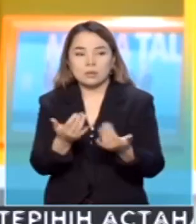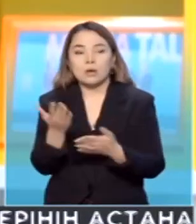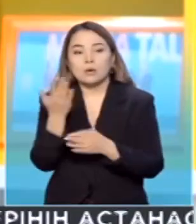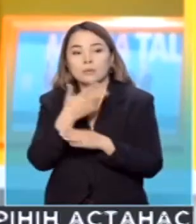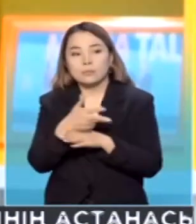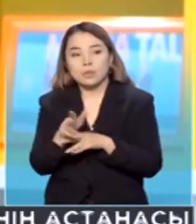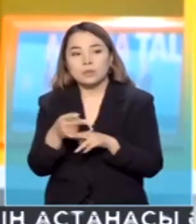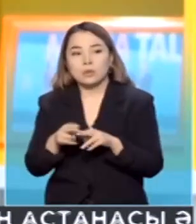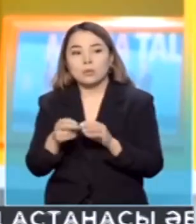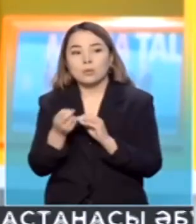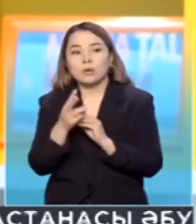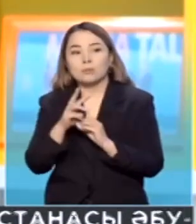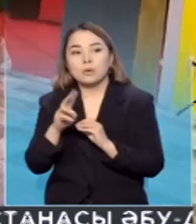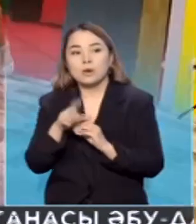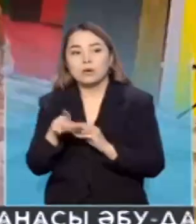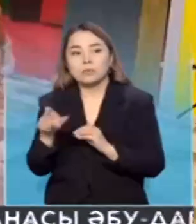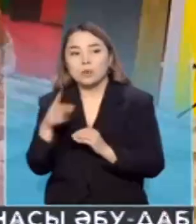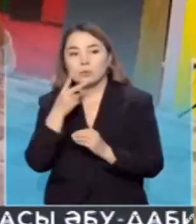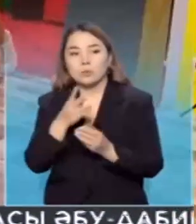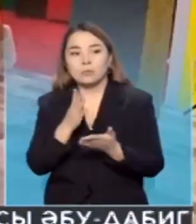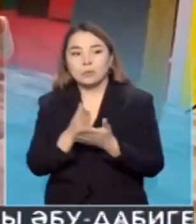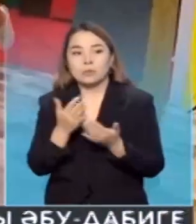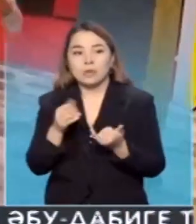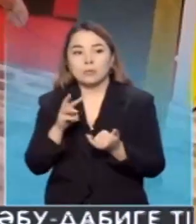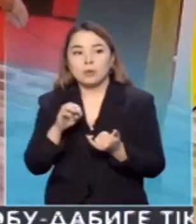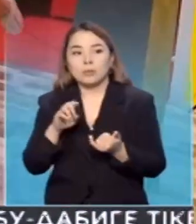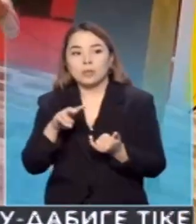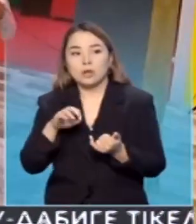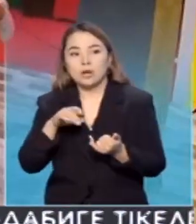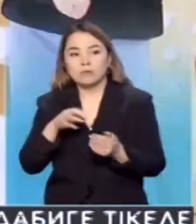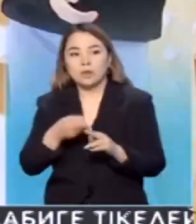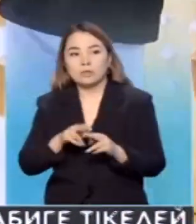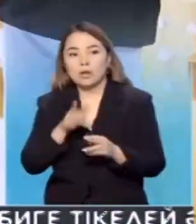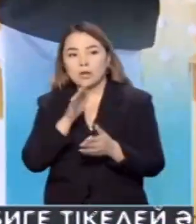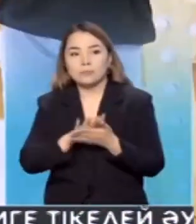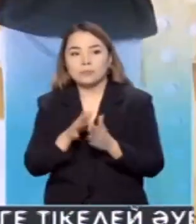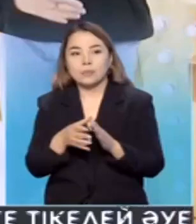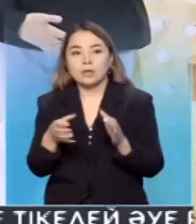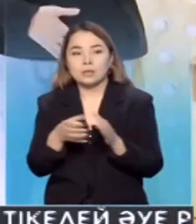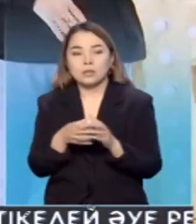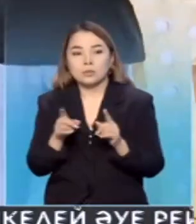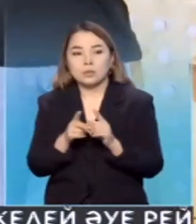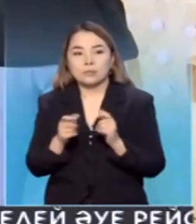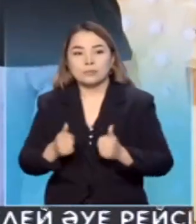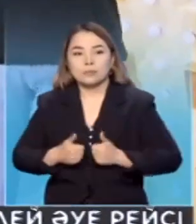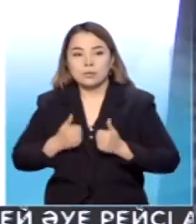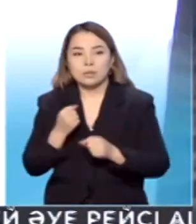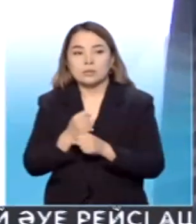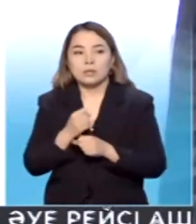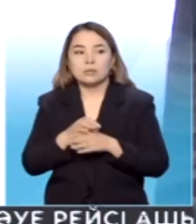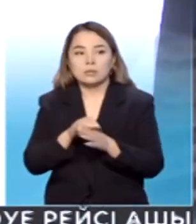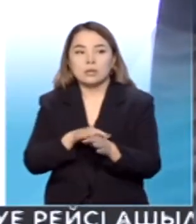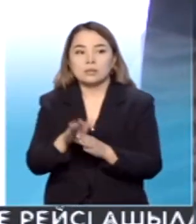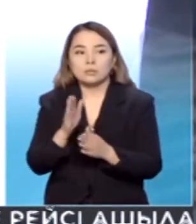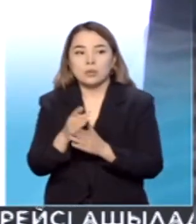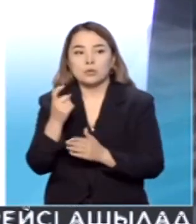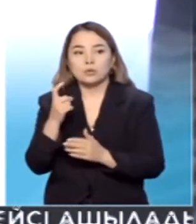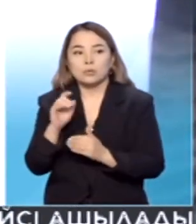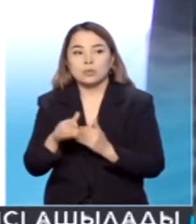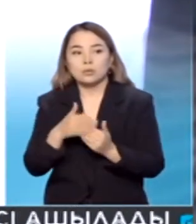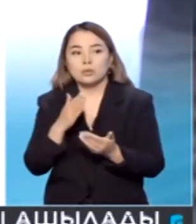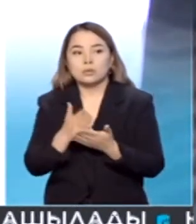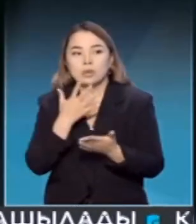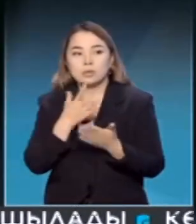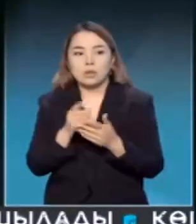видеонан 12 миллион адам көреді да. Мобилография заманауи мамандық. Үйрену үшін талмай талаптанса жеткілікті. Бүгінде елде 100 мыңға жуық